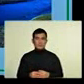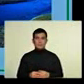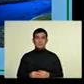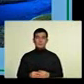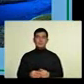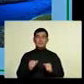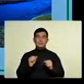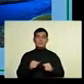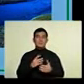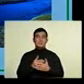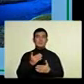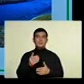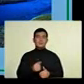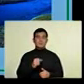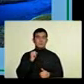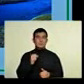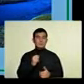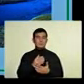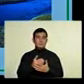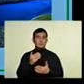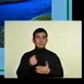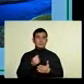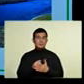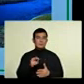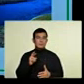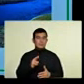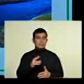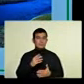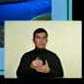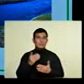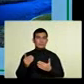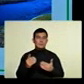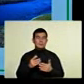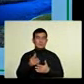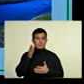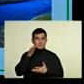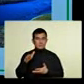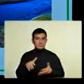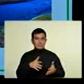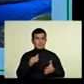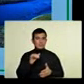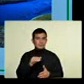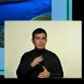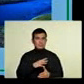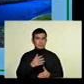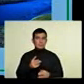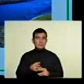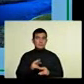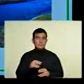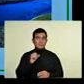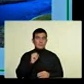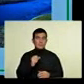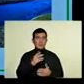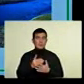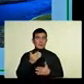От буквы А до буквы Я течет река Амударья. От буквы А